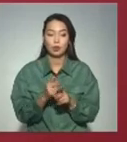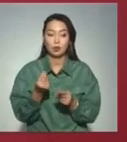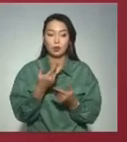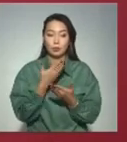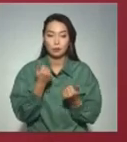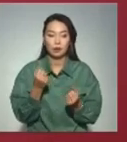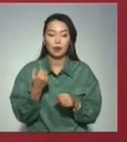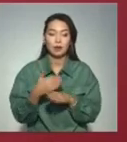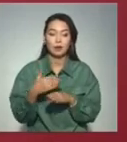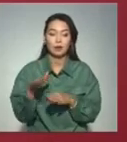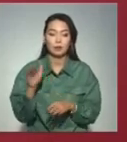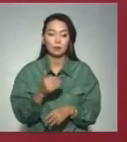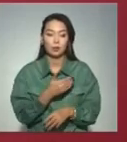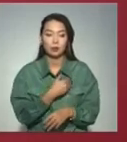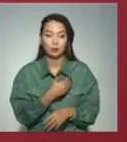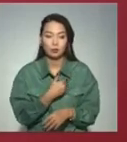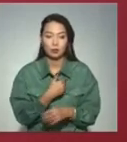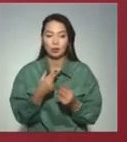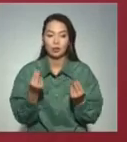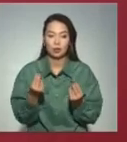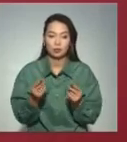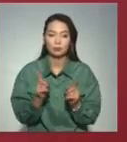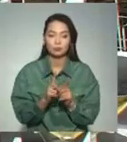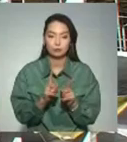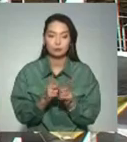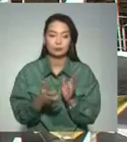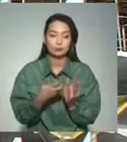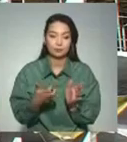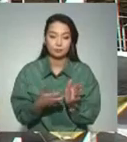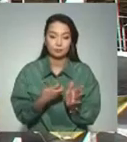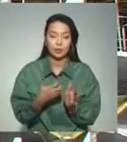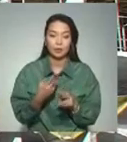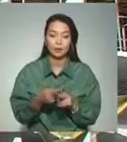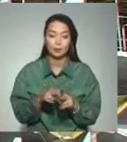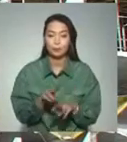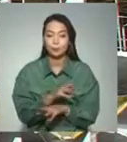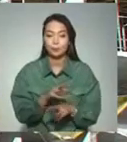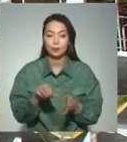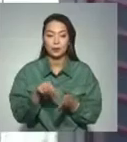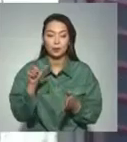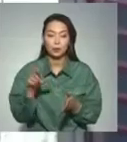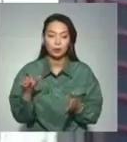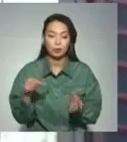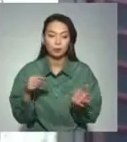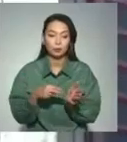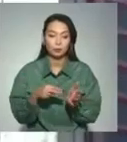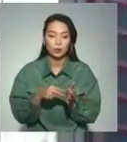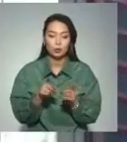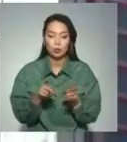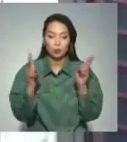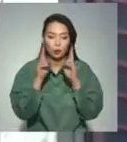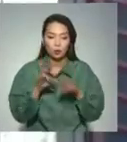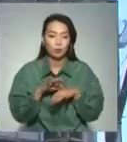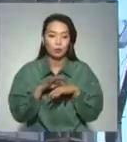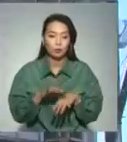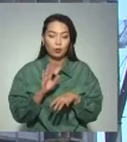ал ипотека алайын десе дәл қазір тиімді ипотека да жоқ. Дегенмен министрлік өкілдері баға бойынша мониторинг жүргізіп